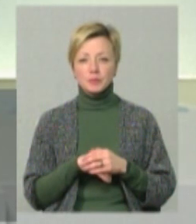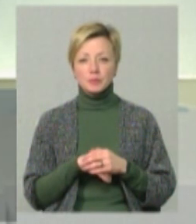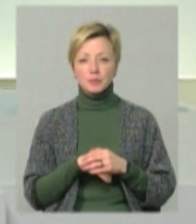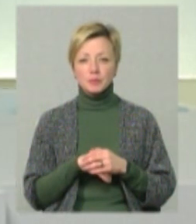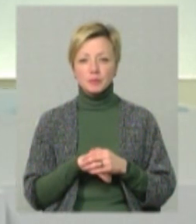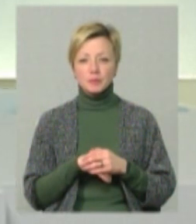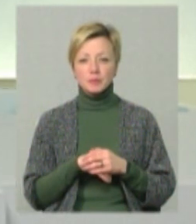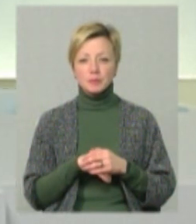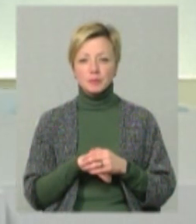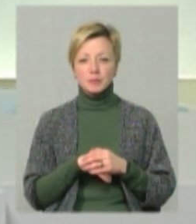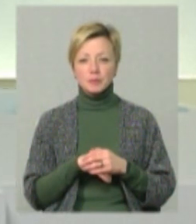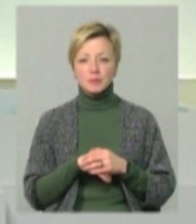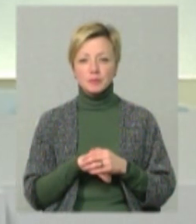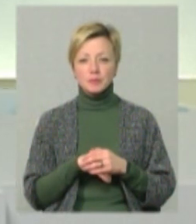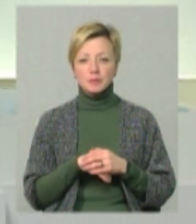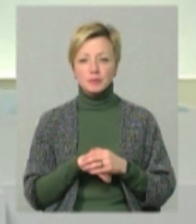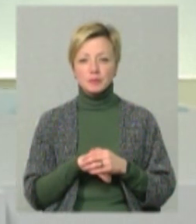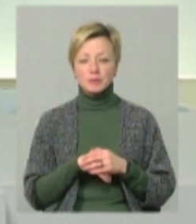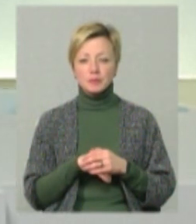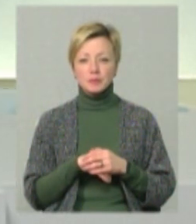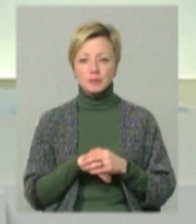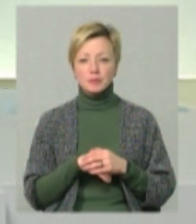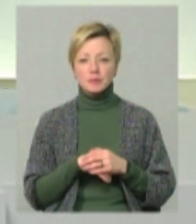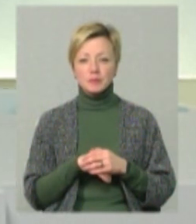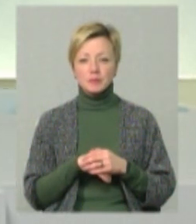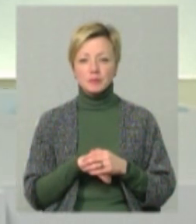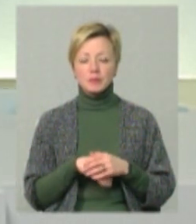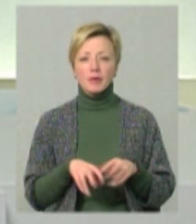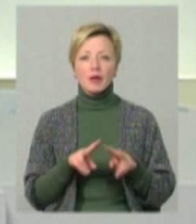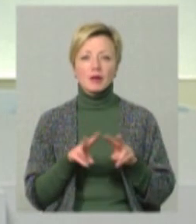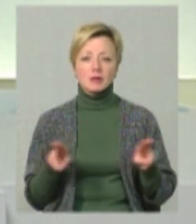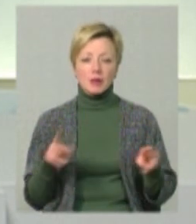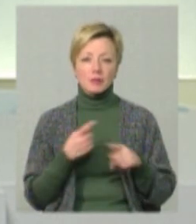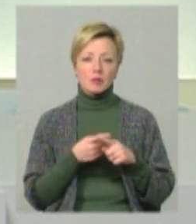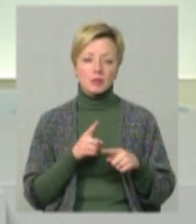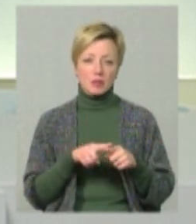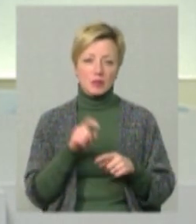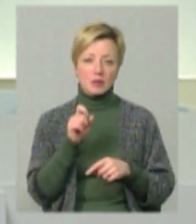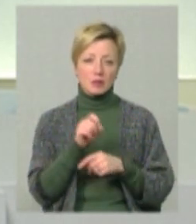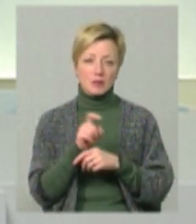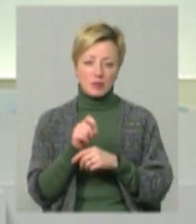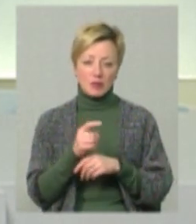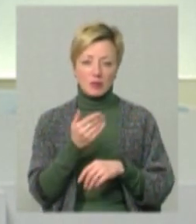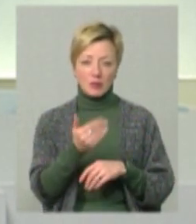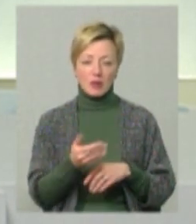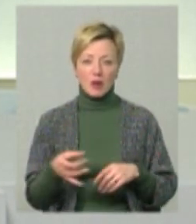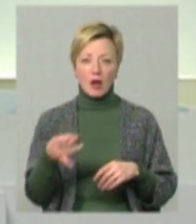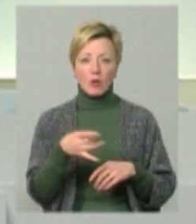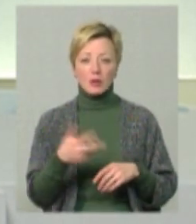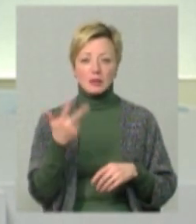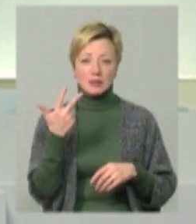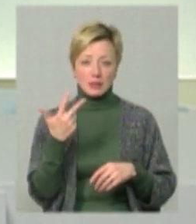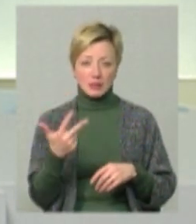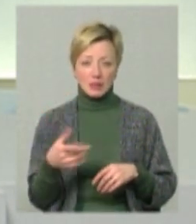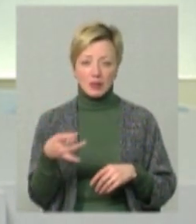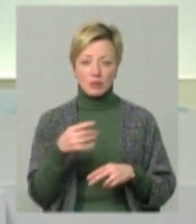І так само і цей функціонал поширюється на райони. Тобто наші три